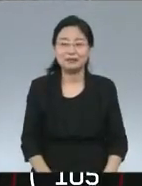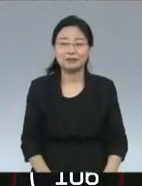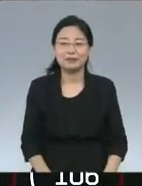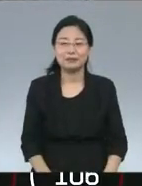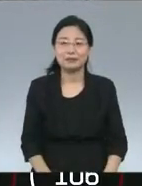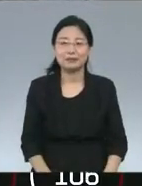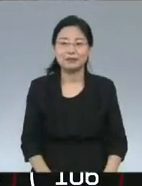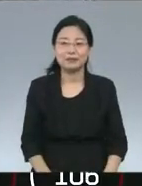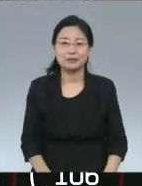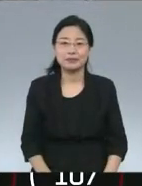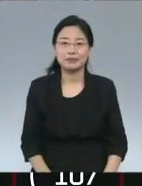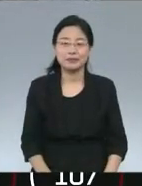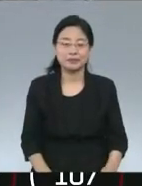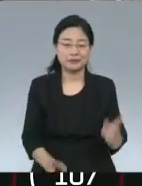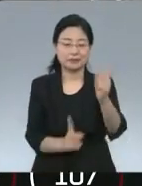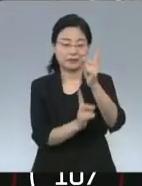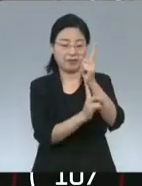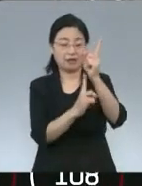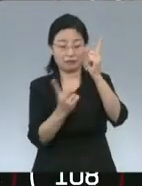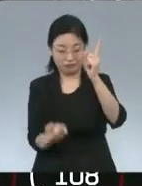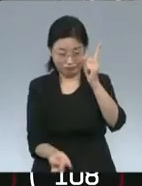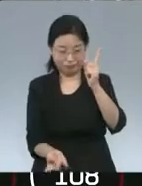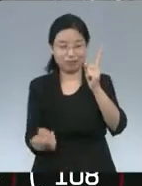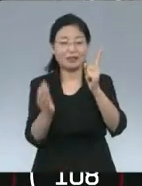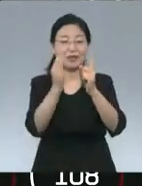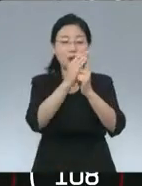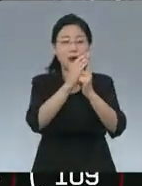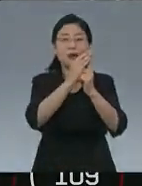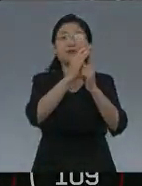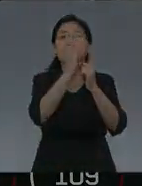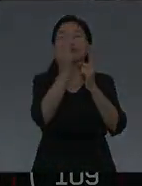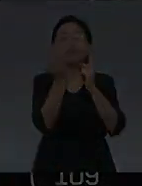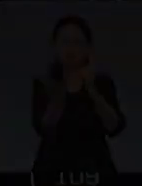K-Pop-Band BTS und dessen Übertragung zur Erde ist ebenfalls geplant.